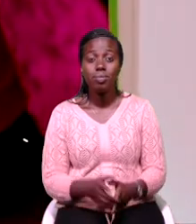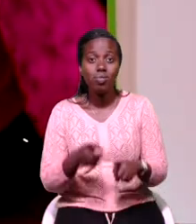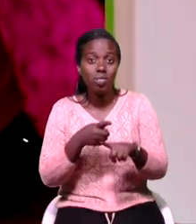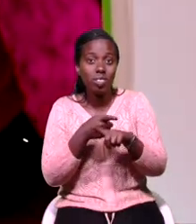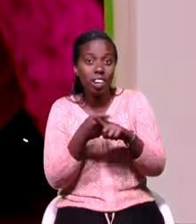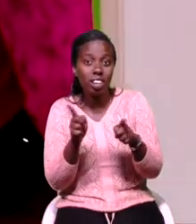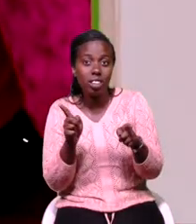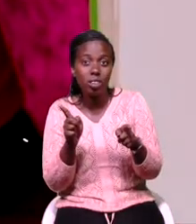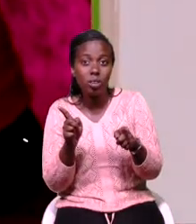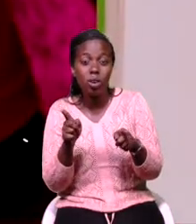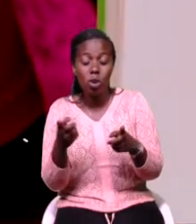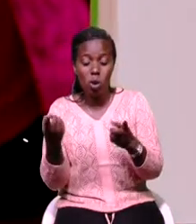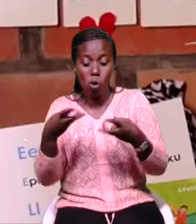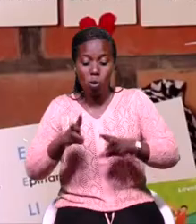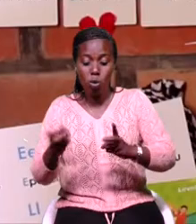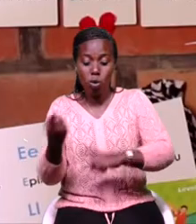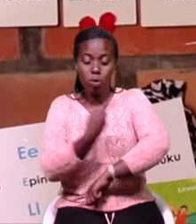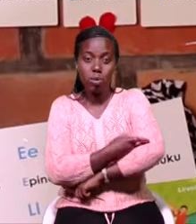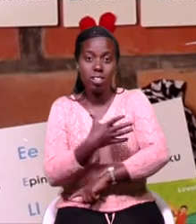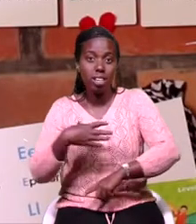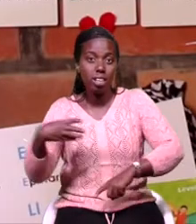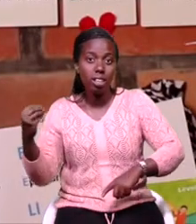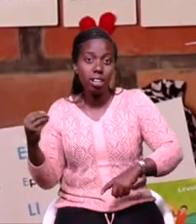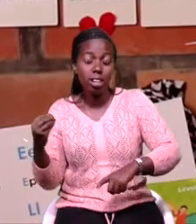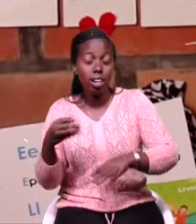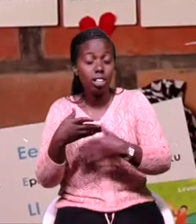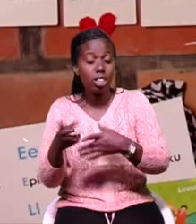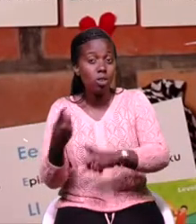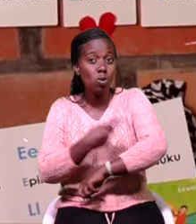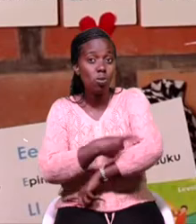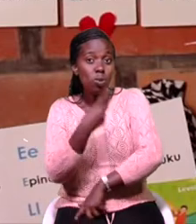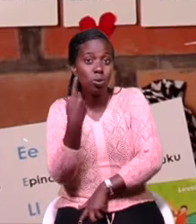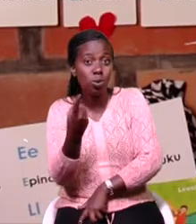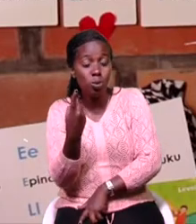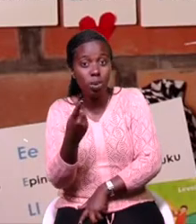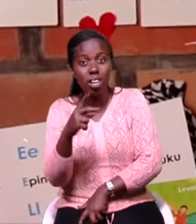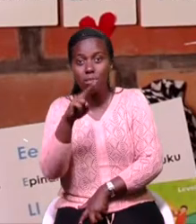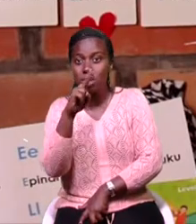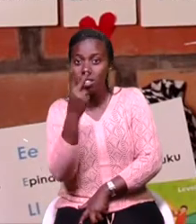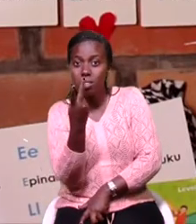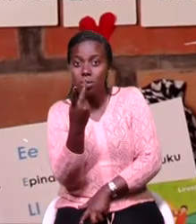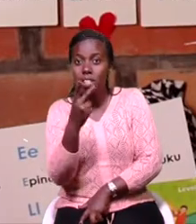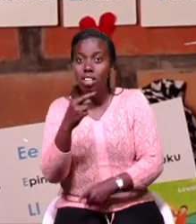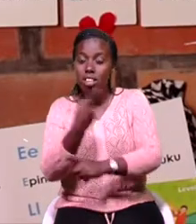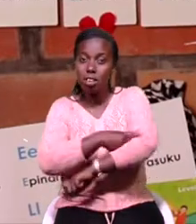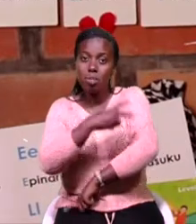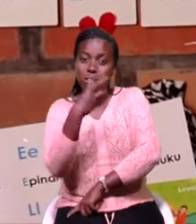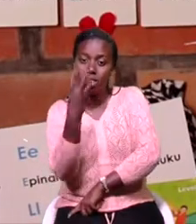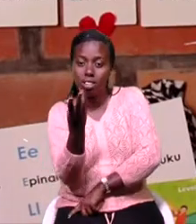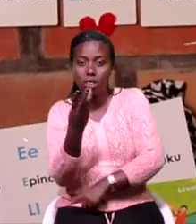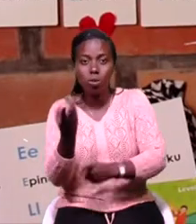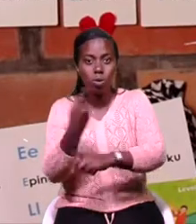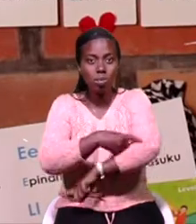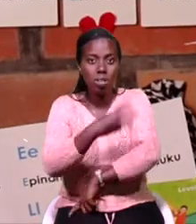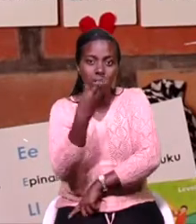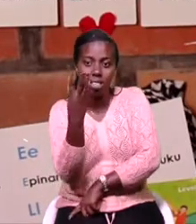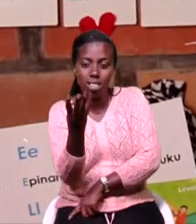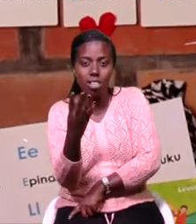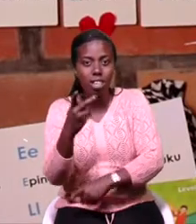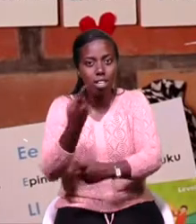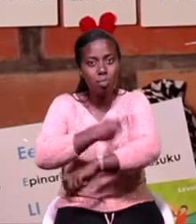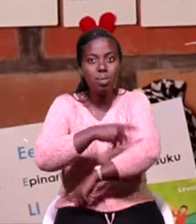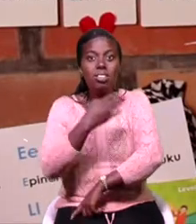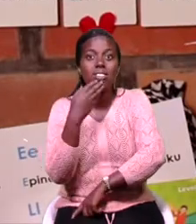Ariko uko iminsi yatambukaga, hacagaho umunsi umwe, iminsi ibiri, iminsi itatu, iminsi ine, iminsi